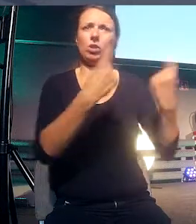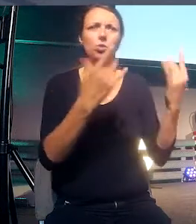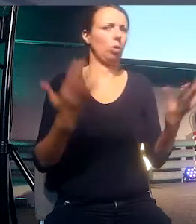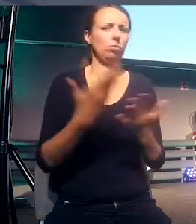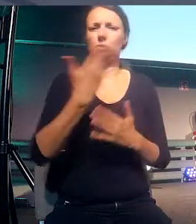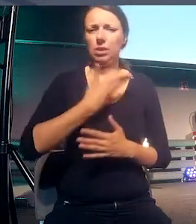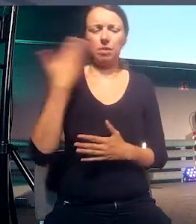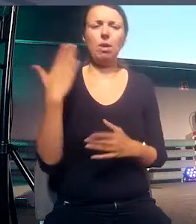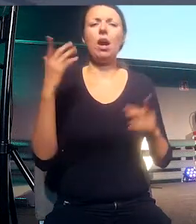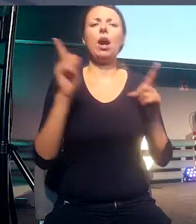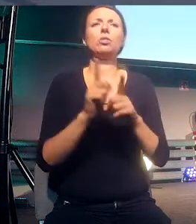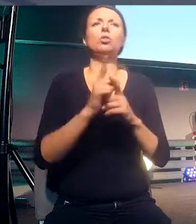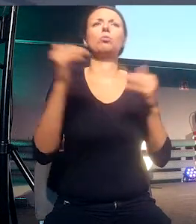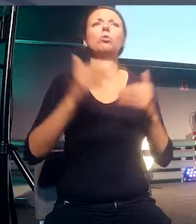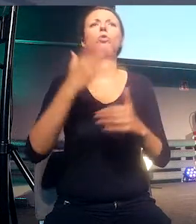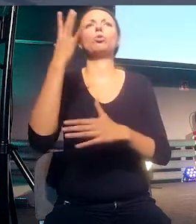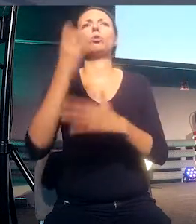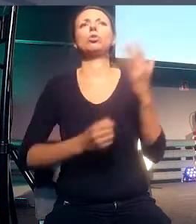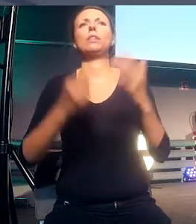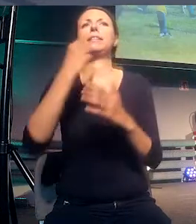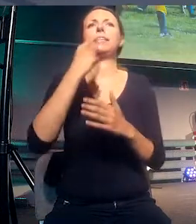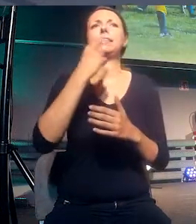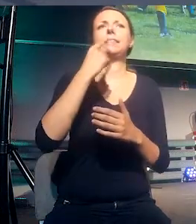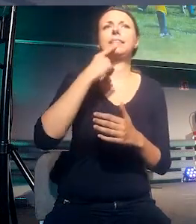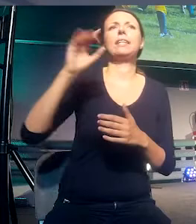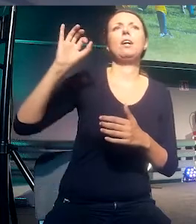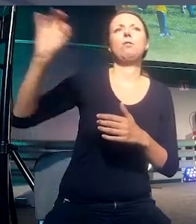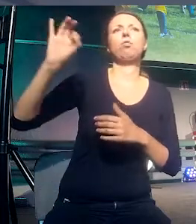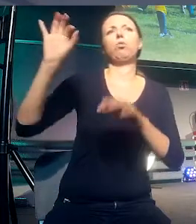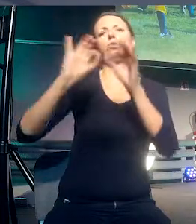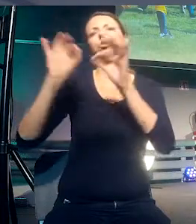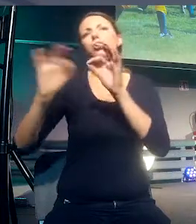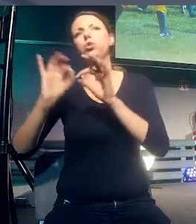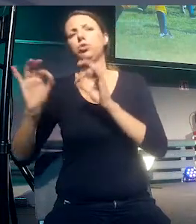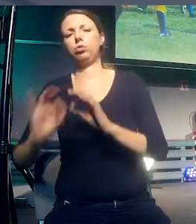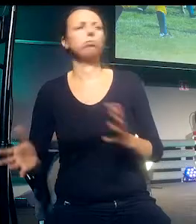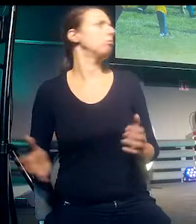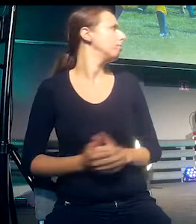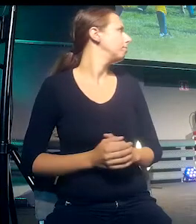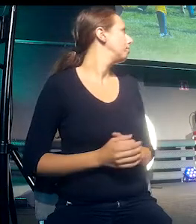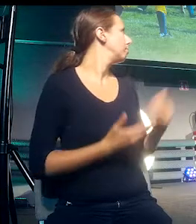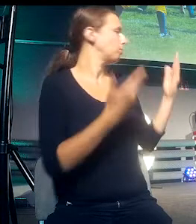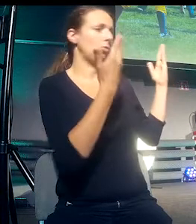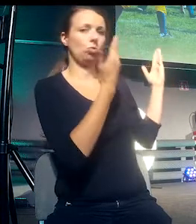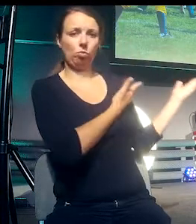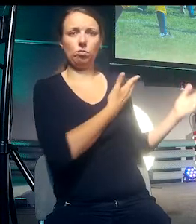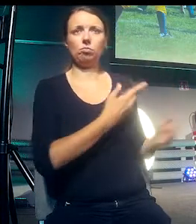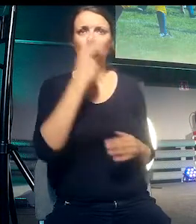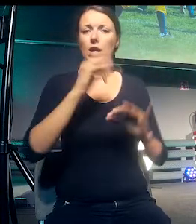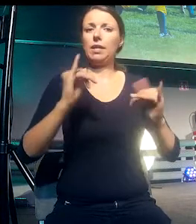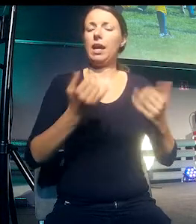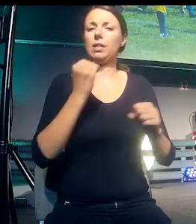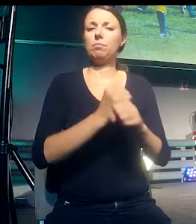zaczniemy stosować języka, który jest dla nich językiem konkretu. Kolejny temat to jest to, jak pracować w dużym